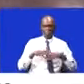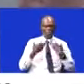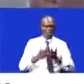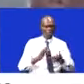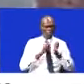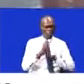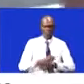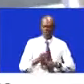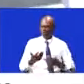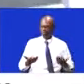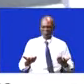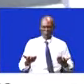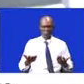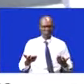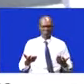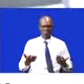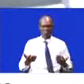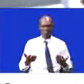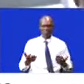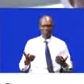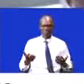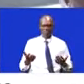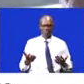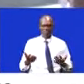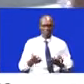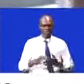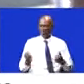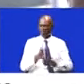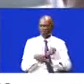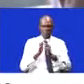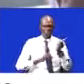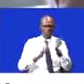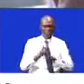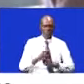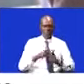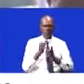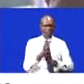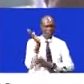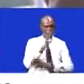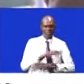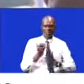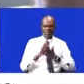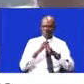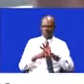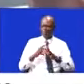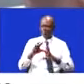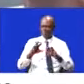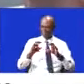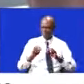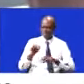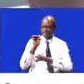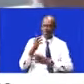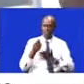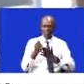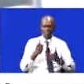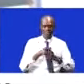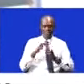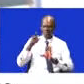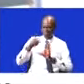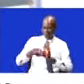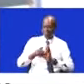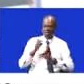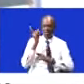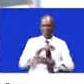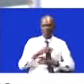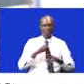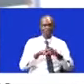kalo chuo kuma nyalo kalo ama mwaduogi samoro pesa nwasakawo mwaologo nyaka mafuta kwadhi